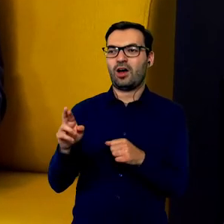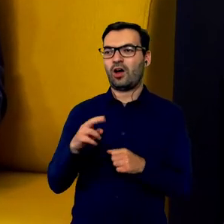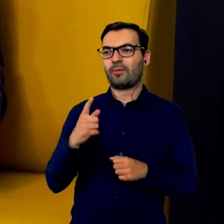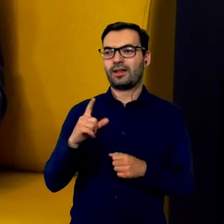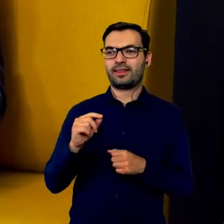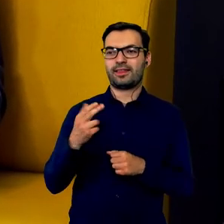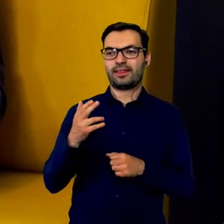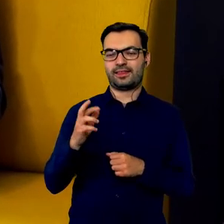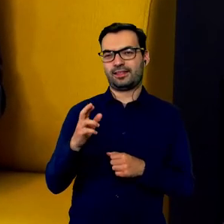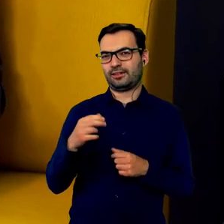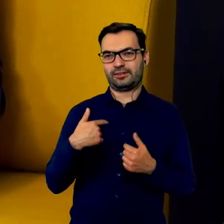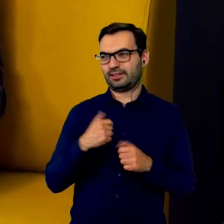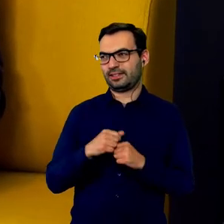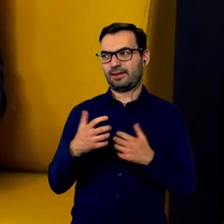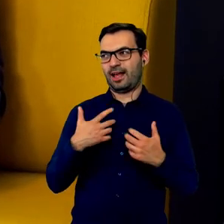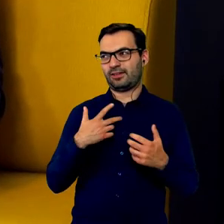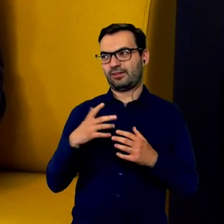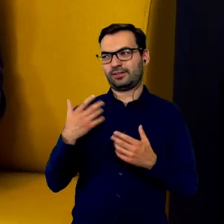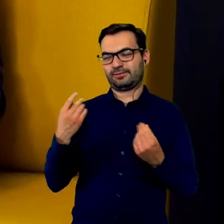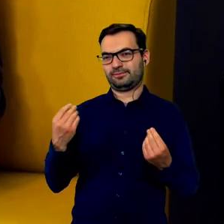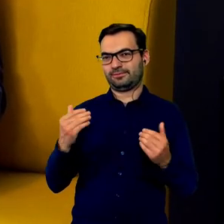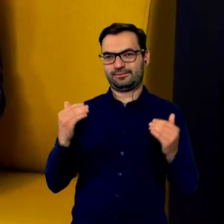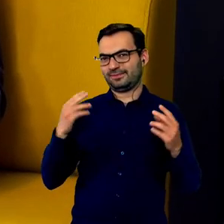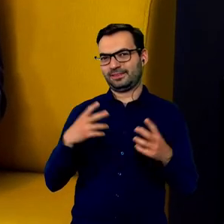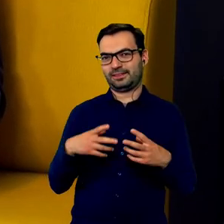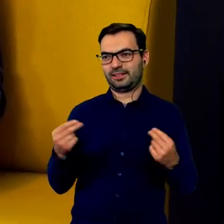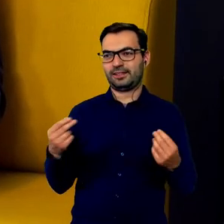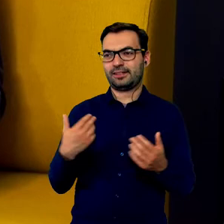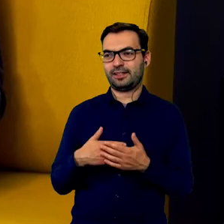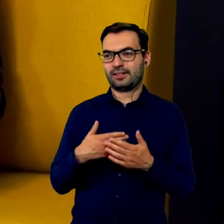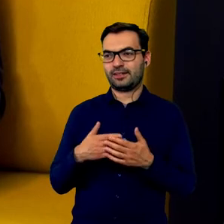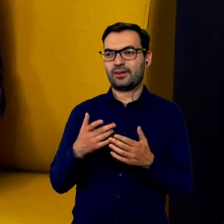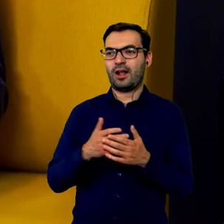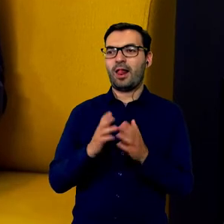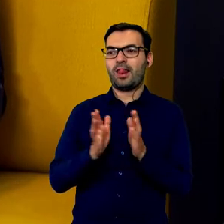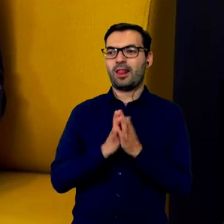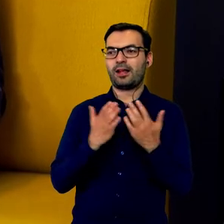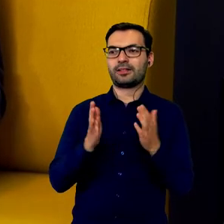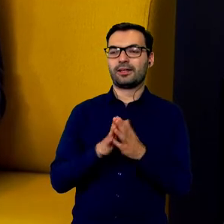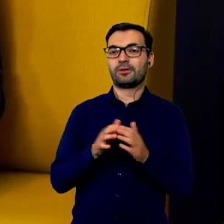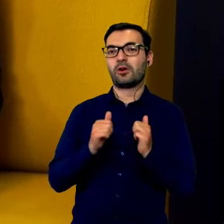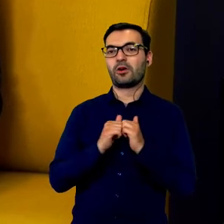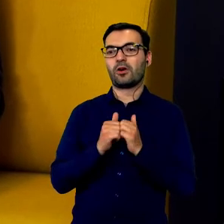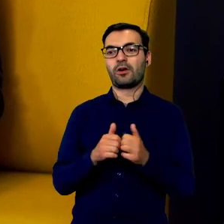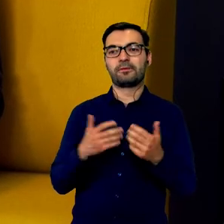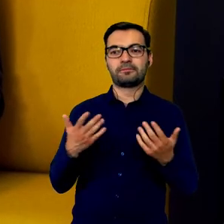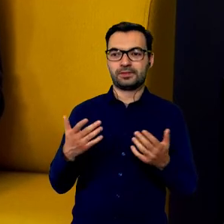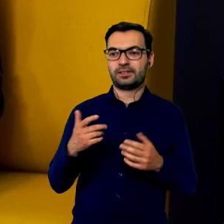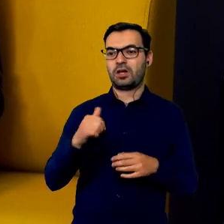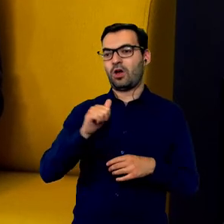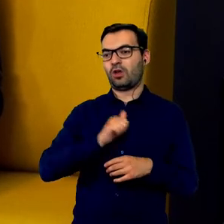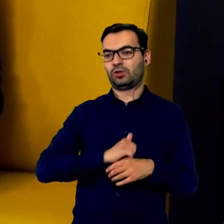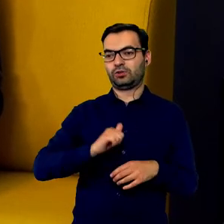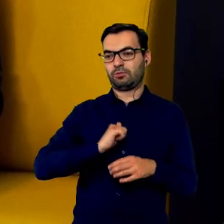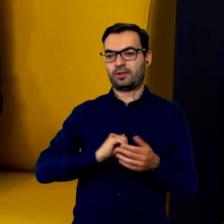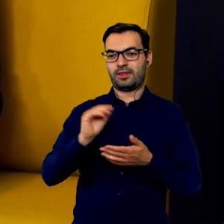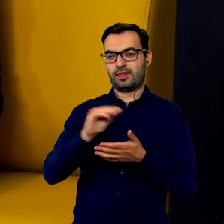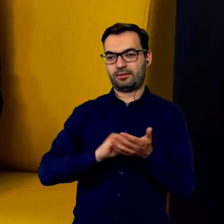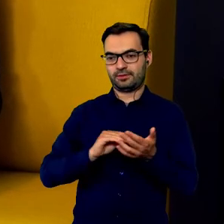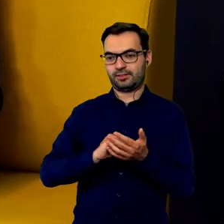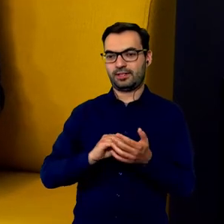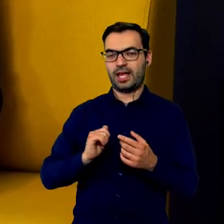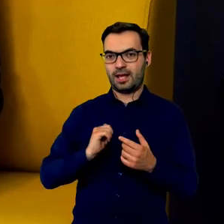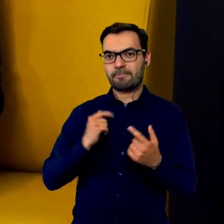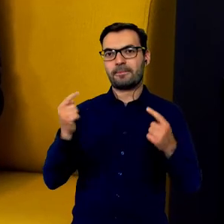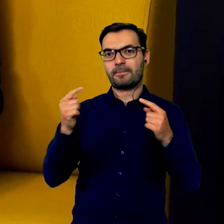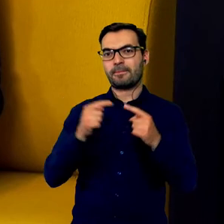Niro. Więc chyba rolą literatury jest tak napisać o sobie, żeby to dotyczyło